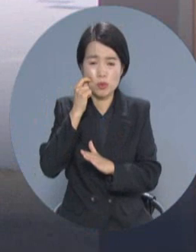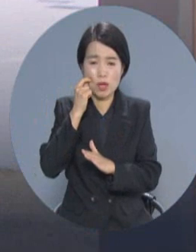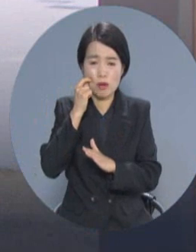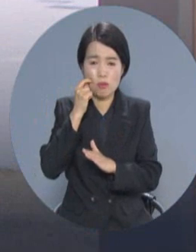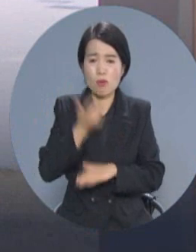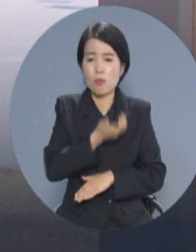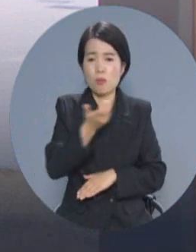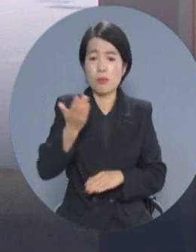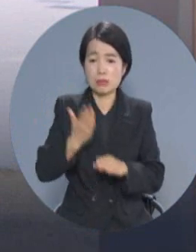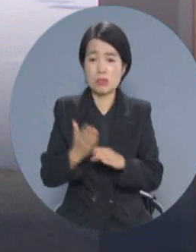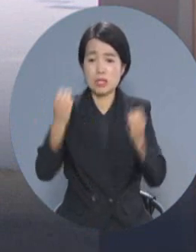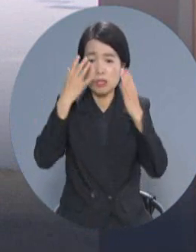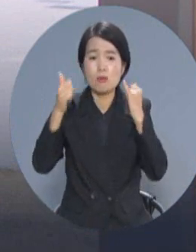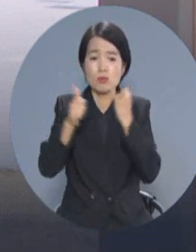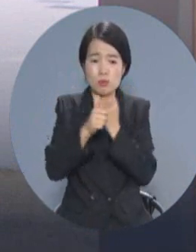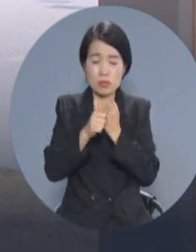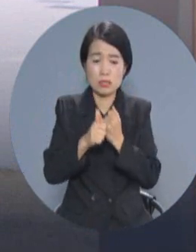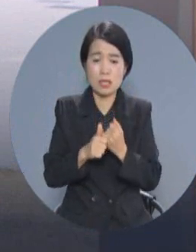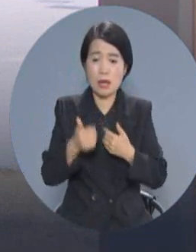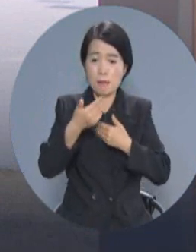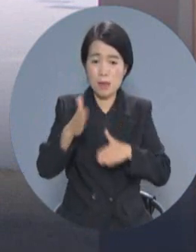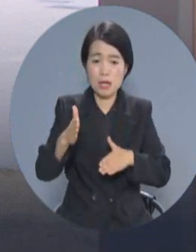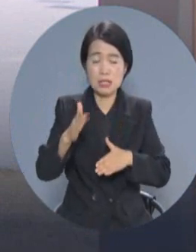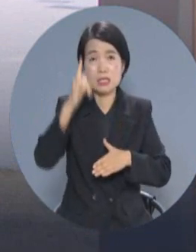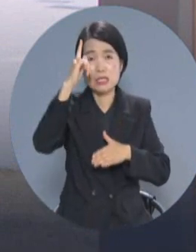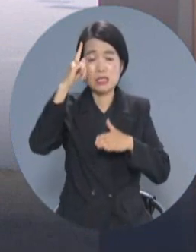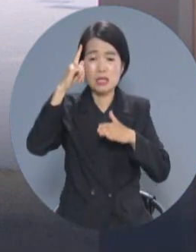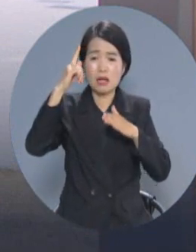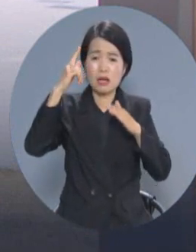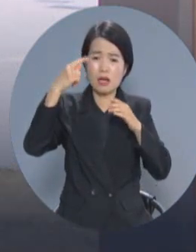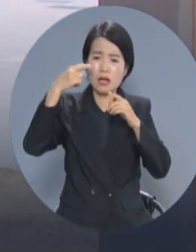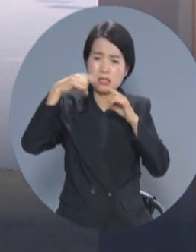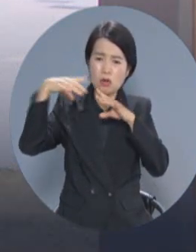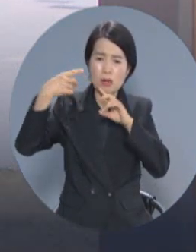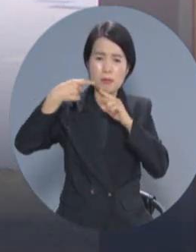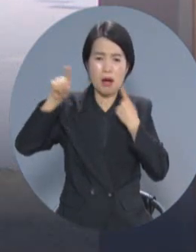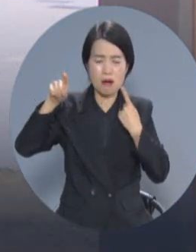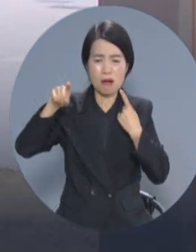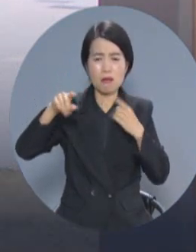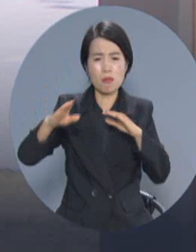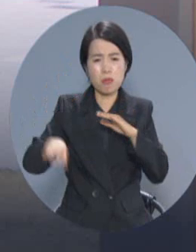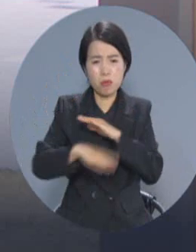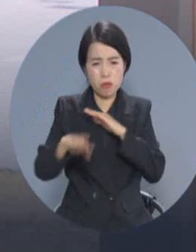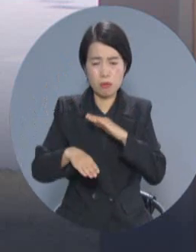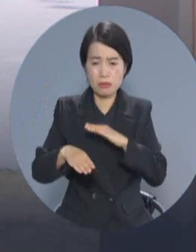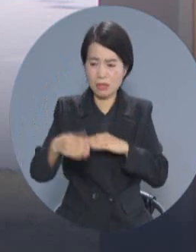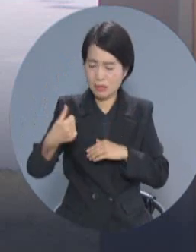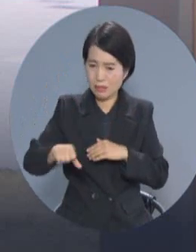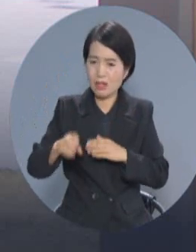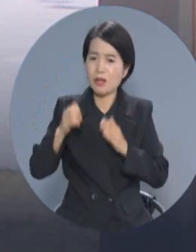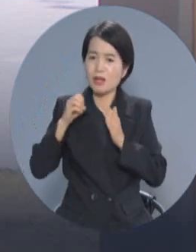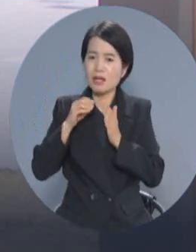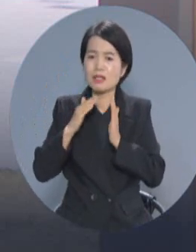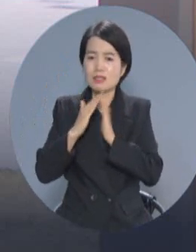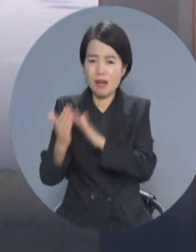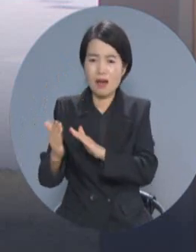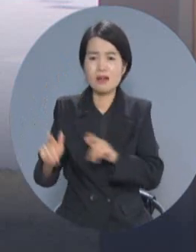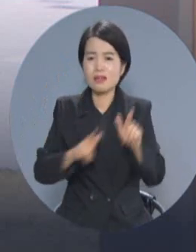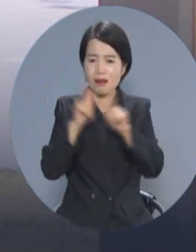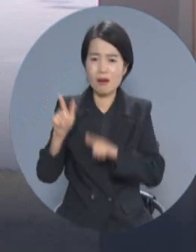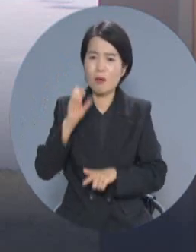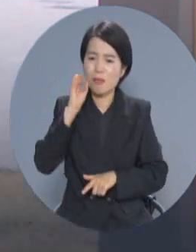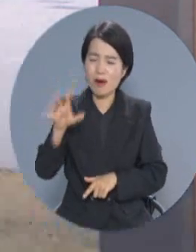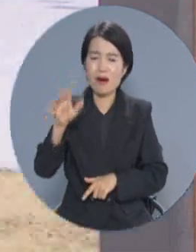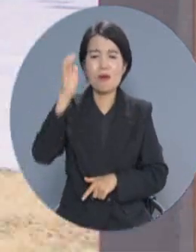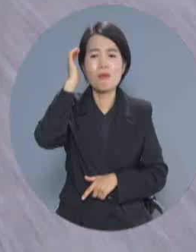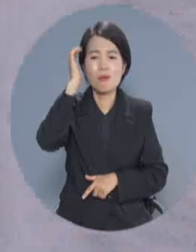신혼부부인데 큰 방 문 위에도 단차가 맞지 않아가지고 완전히 엉망인 상태인데 그걸 아이들에게 들어가 살라고 할 수 있는